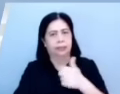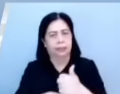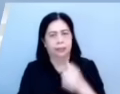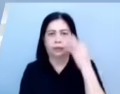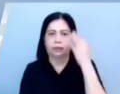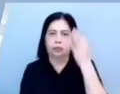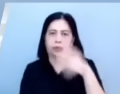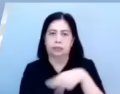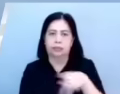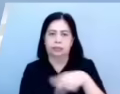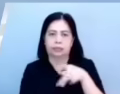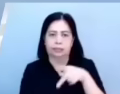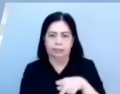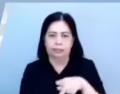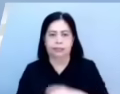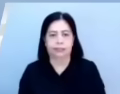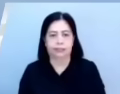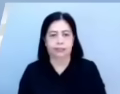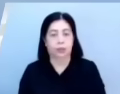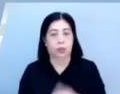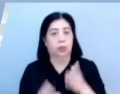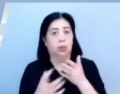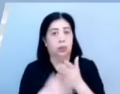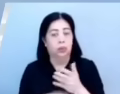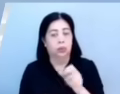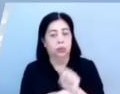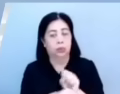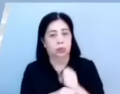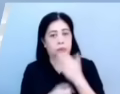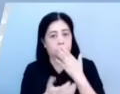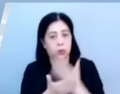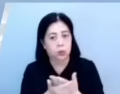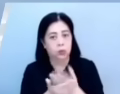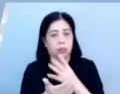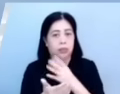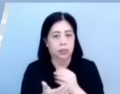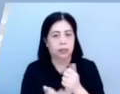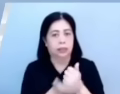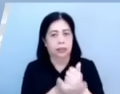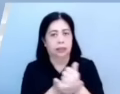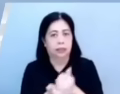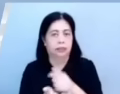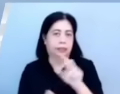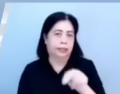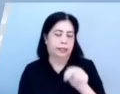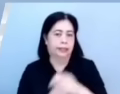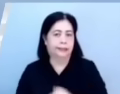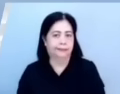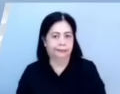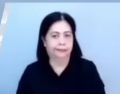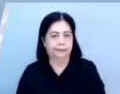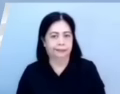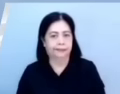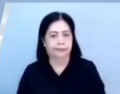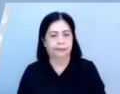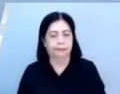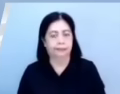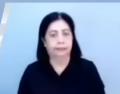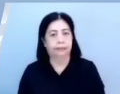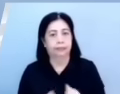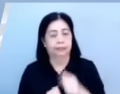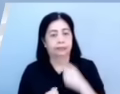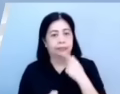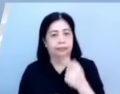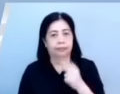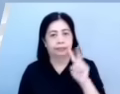bansa sa pamamagitan ng paggawa ng kabutihan at pagtulong sa mga nangangailangan. Sa pagbati naman ni Vice President